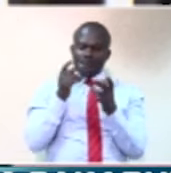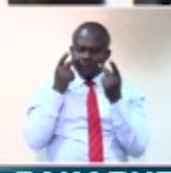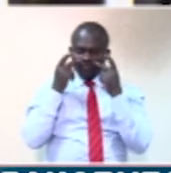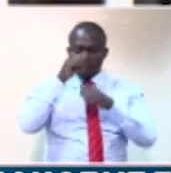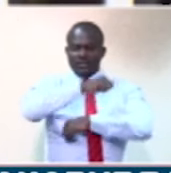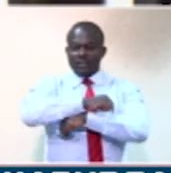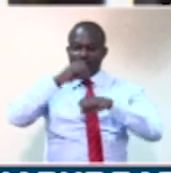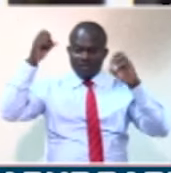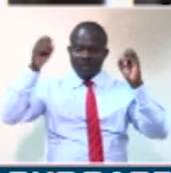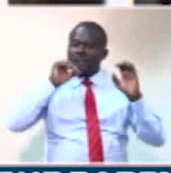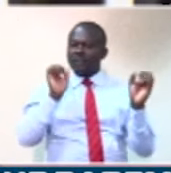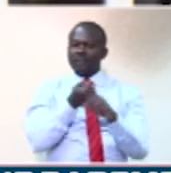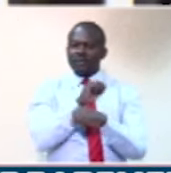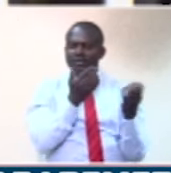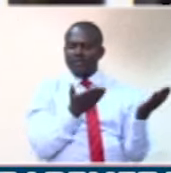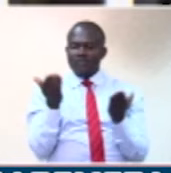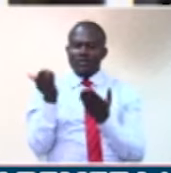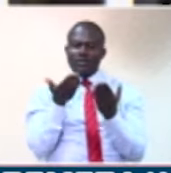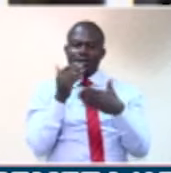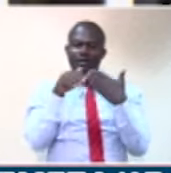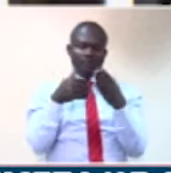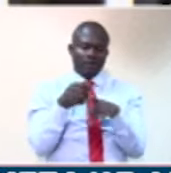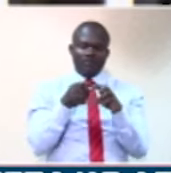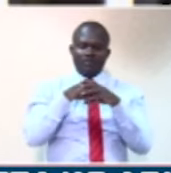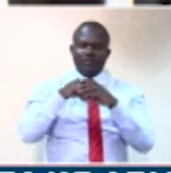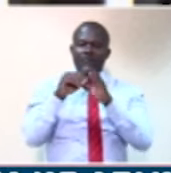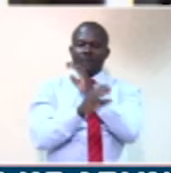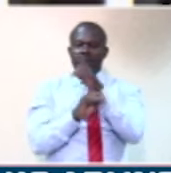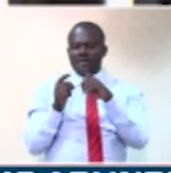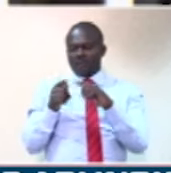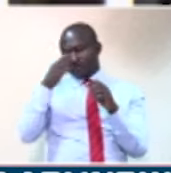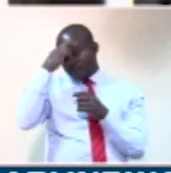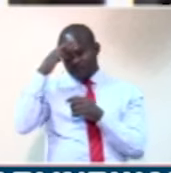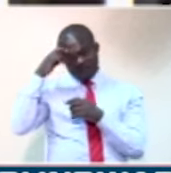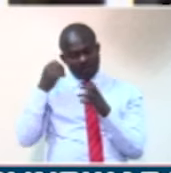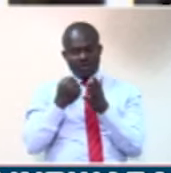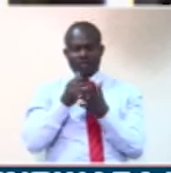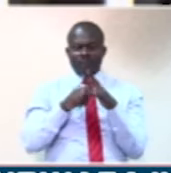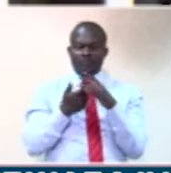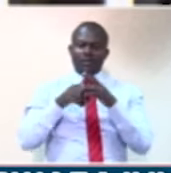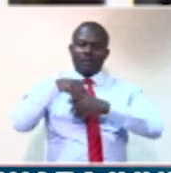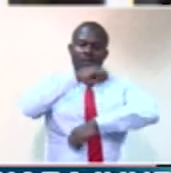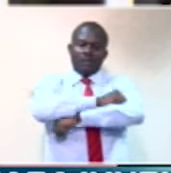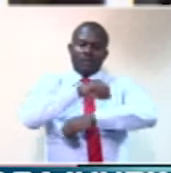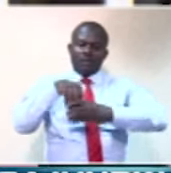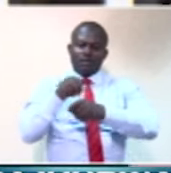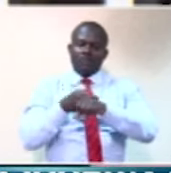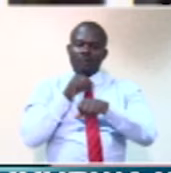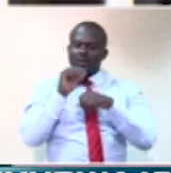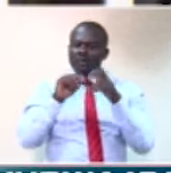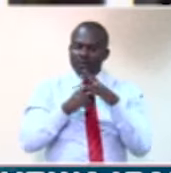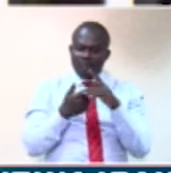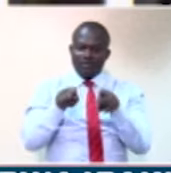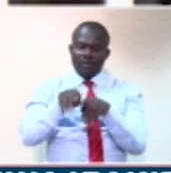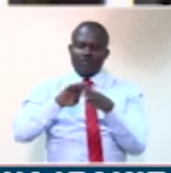y'i Kigali nanone ntago ashobora kwakira abana bavuye mu ntara bose. Ikintu kimwe mu bintu byatumye dutangira ishuri ahangaha muri Musanze, ntago twabitangiye